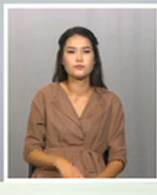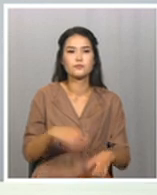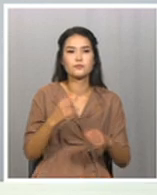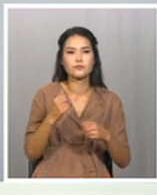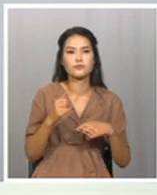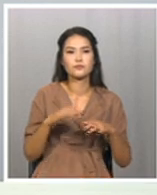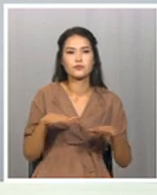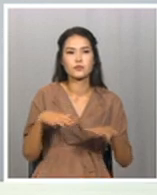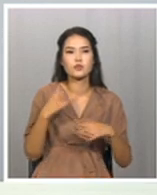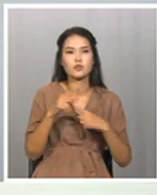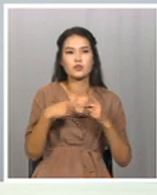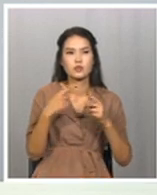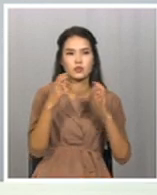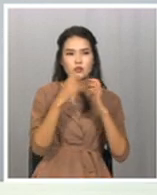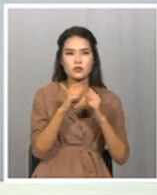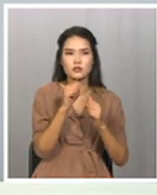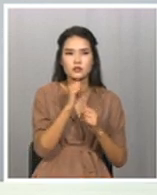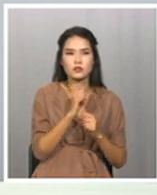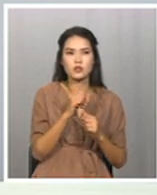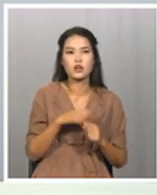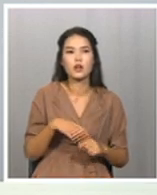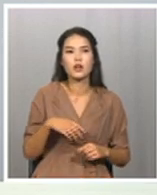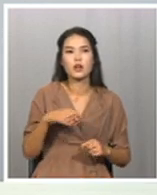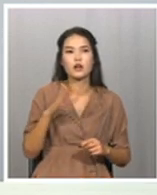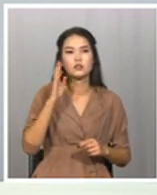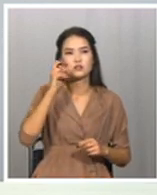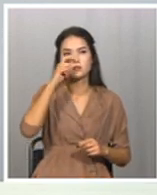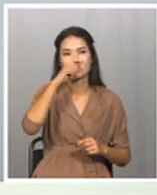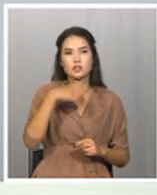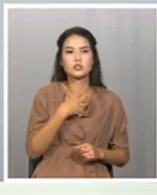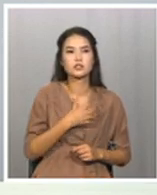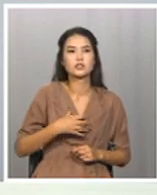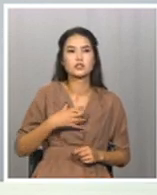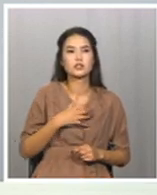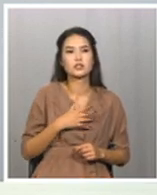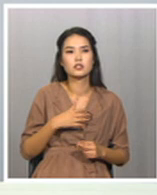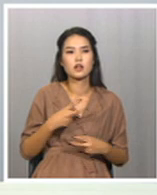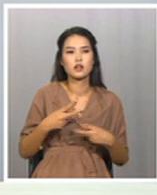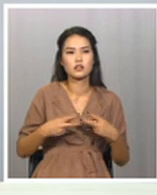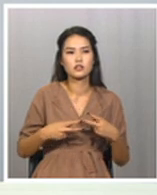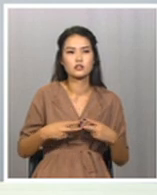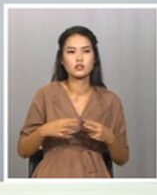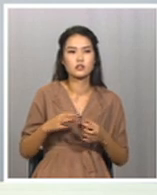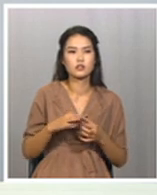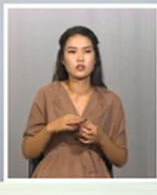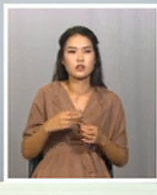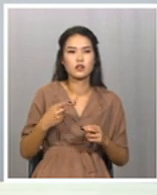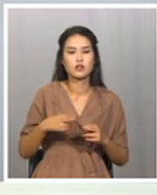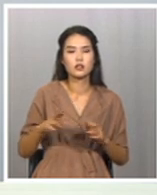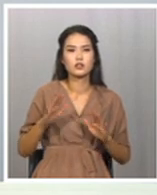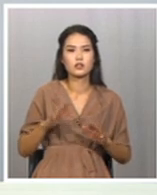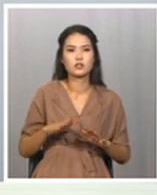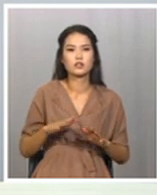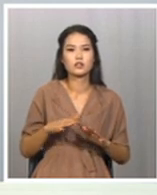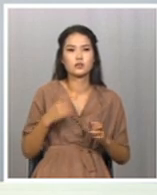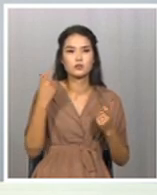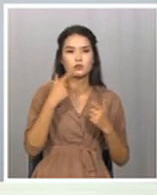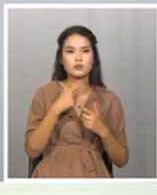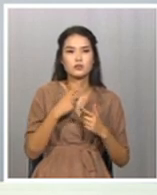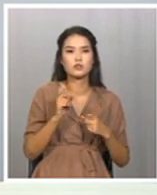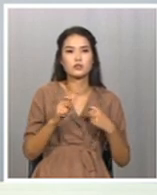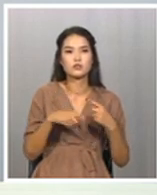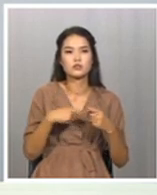Оқушылар, келесі тәжірибеміз күкірт қышқылының негіздермен әрекеттесуі. Бұл реакцияны түсіну үшін